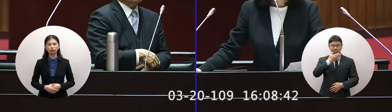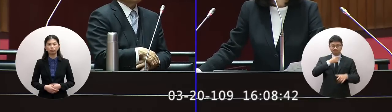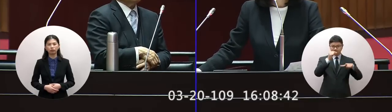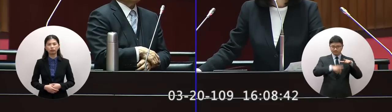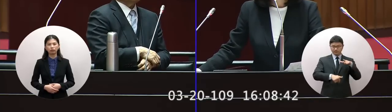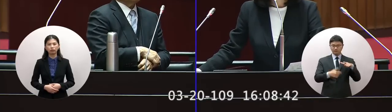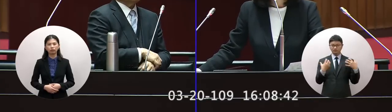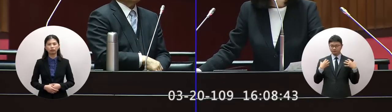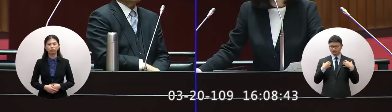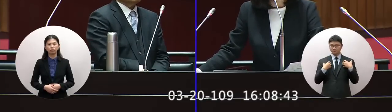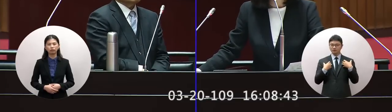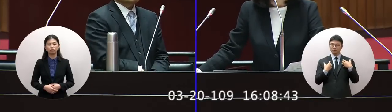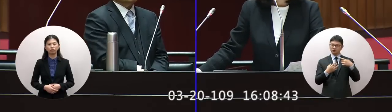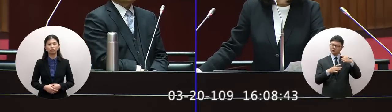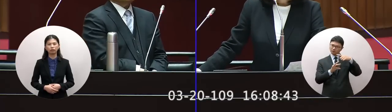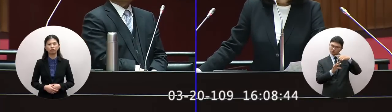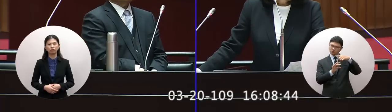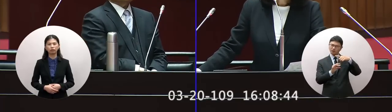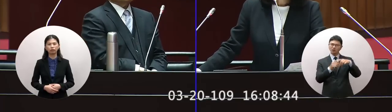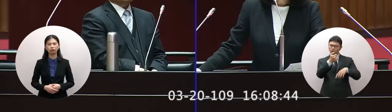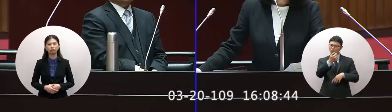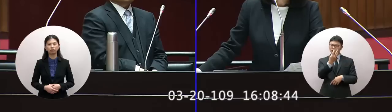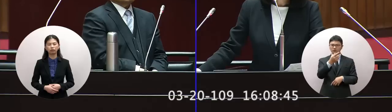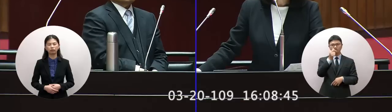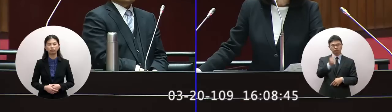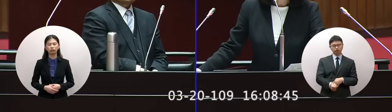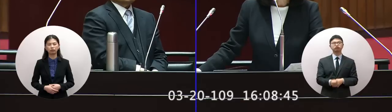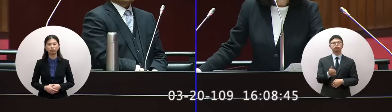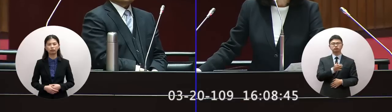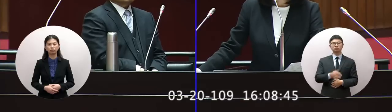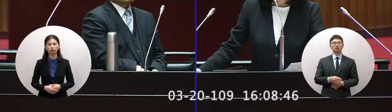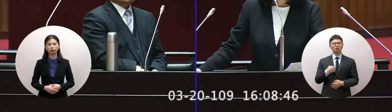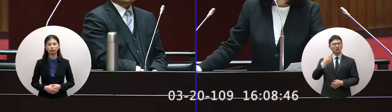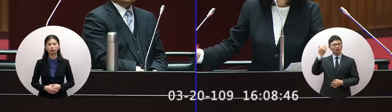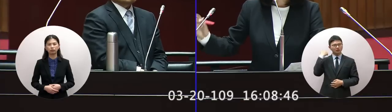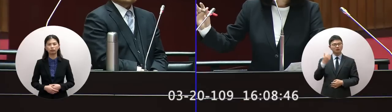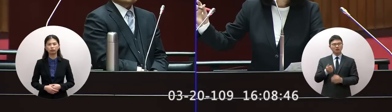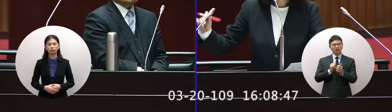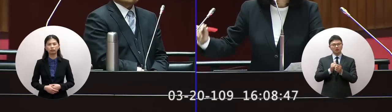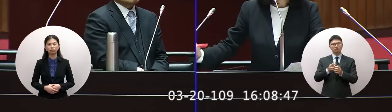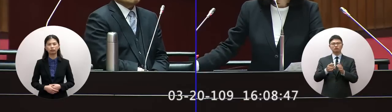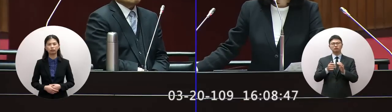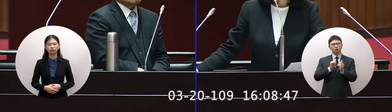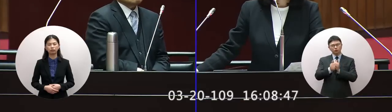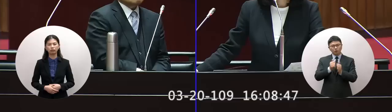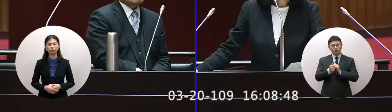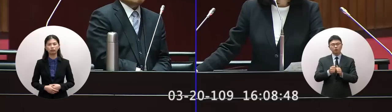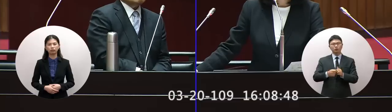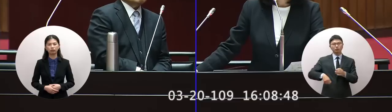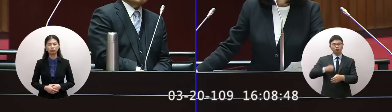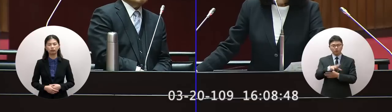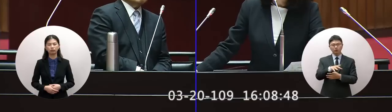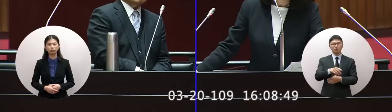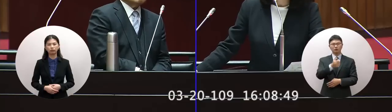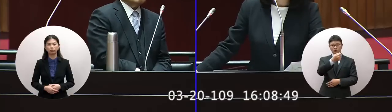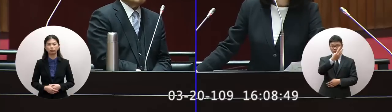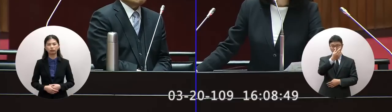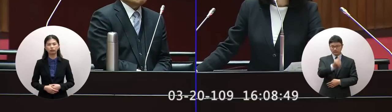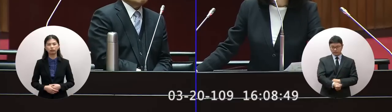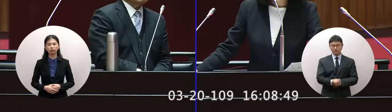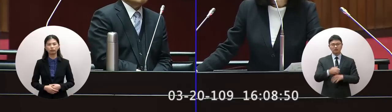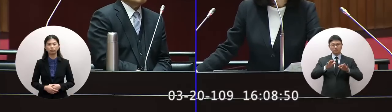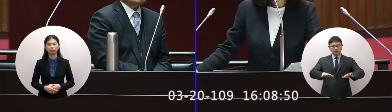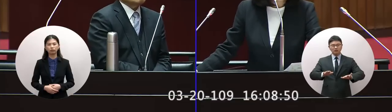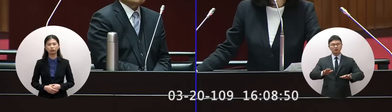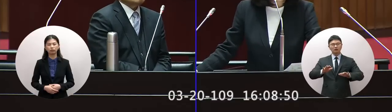就占了53亿。当年我们拿人民的纳税钱总共53亿去造林，现在